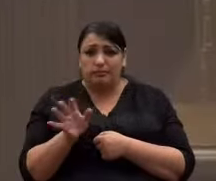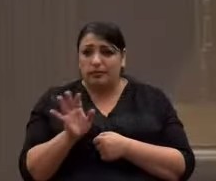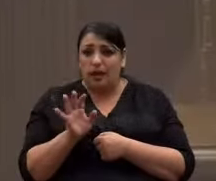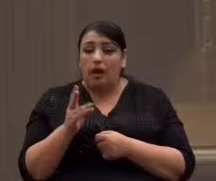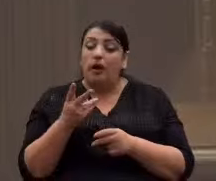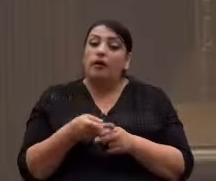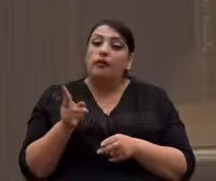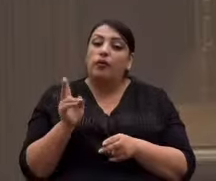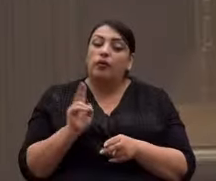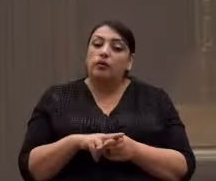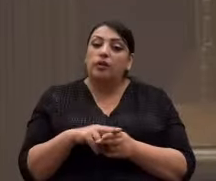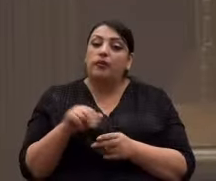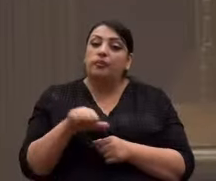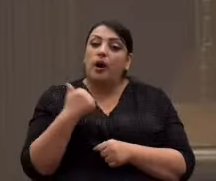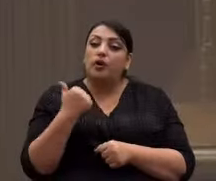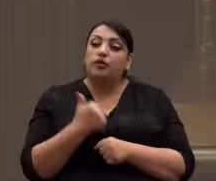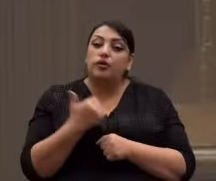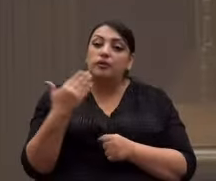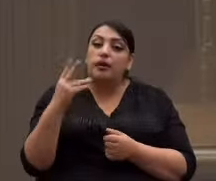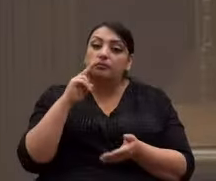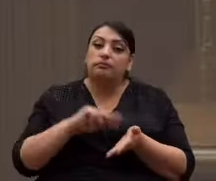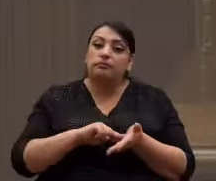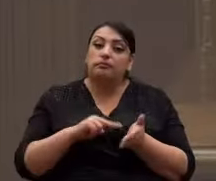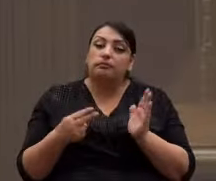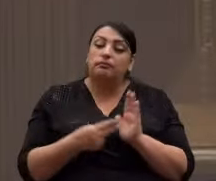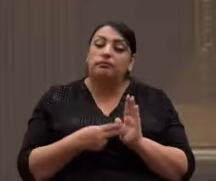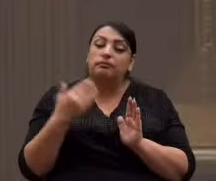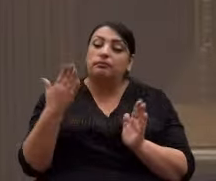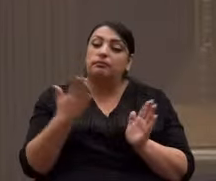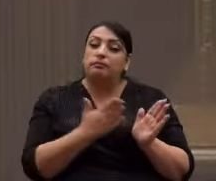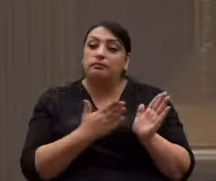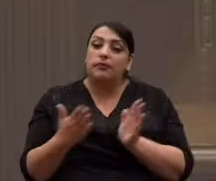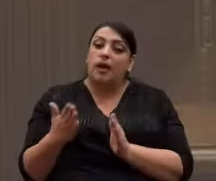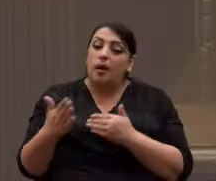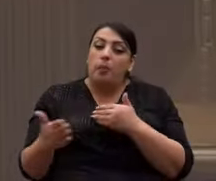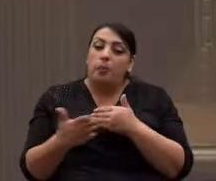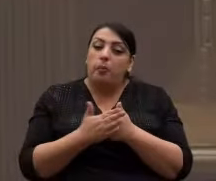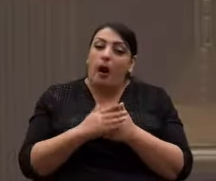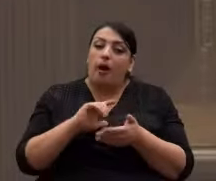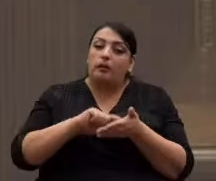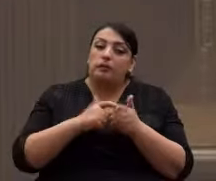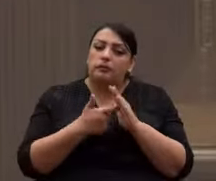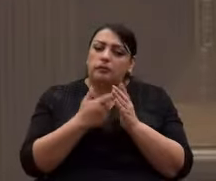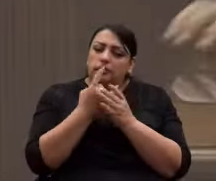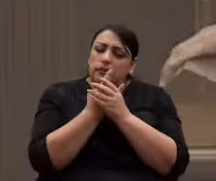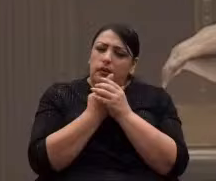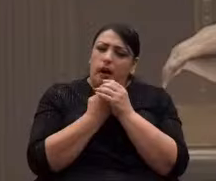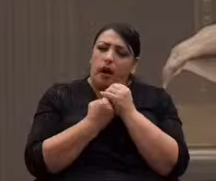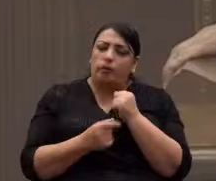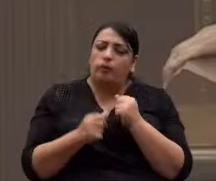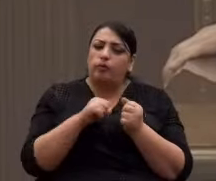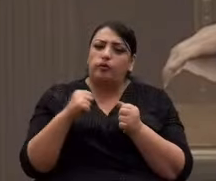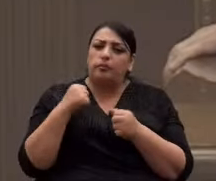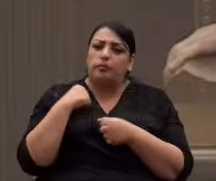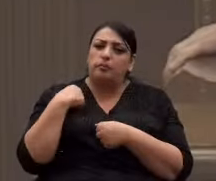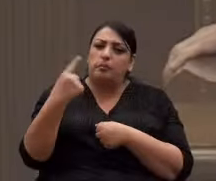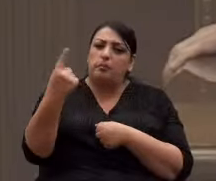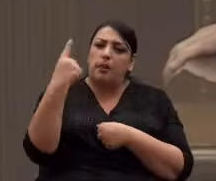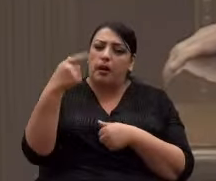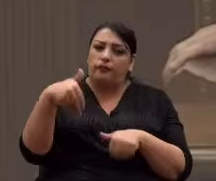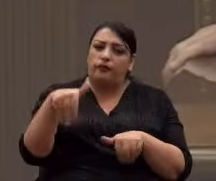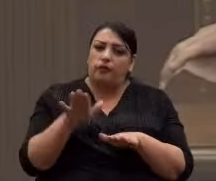համակարգը, Փաշինյանական համակարգը ամեն ինչը փակ իր աշխատասենյակում, կաբինետում մենակ որոշումով ա, մի